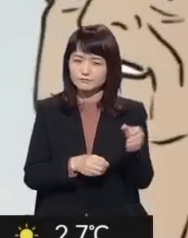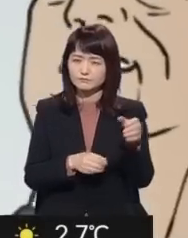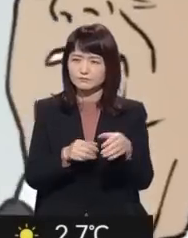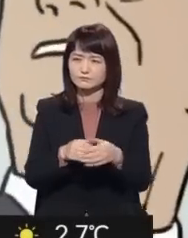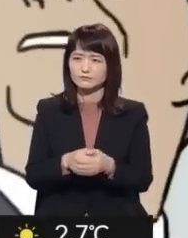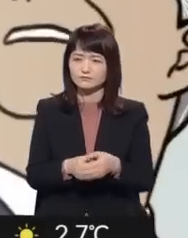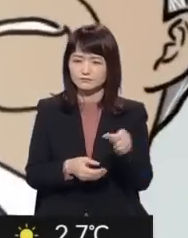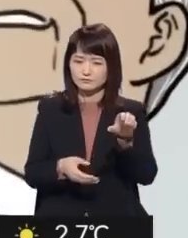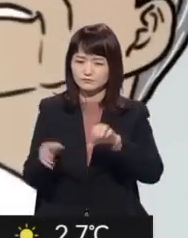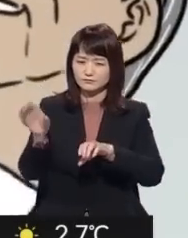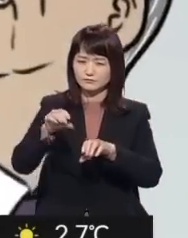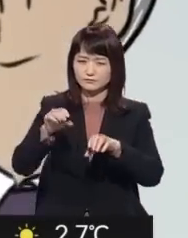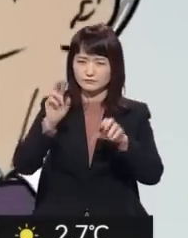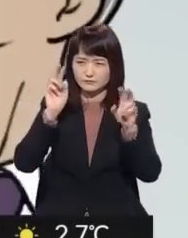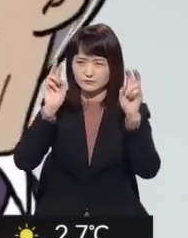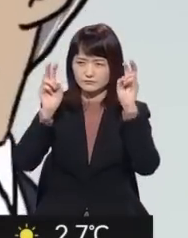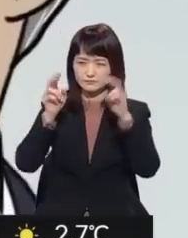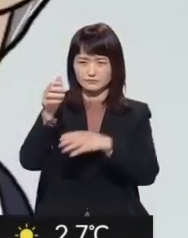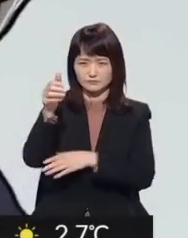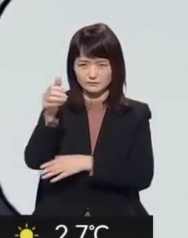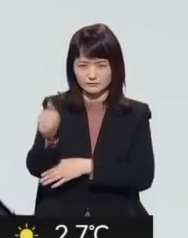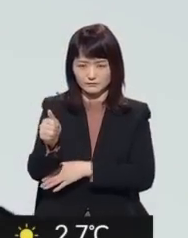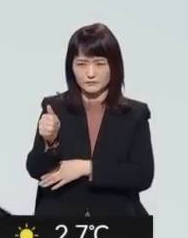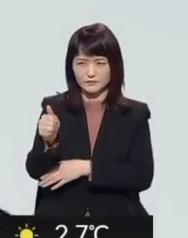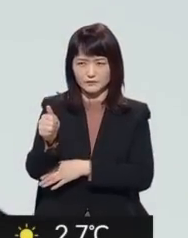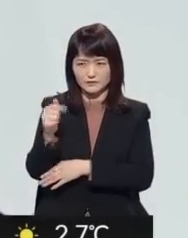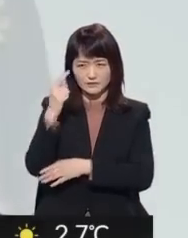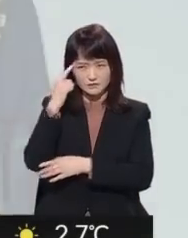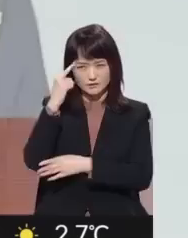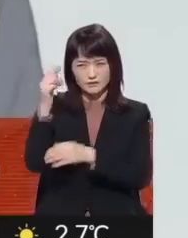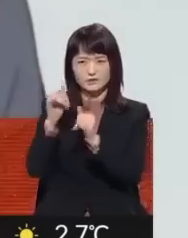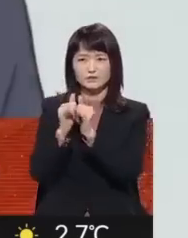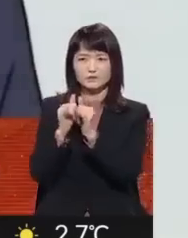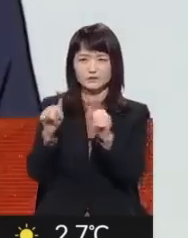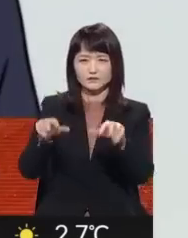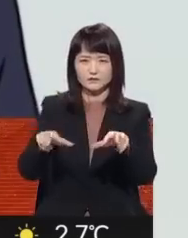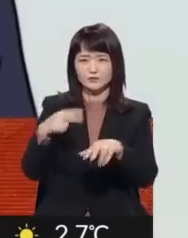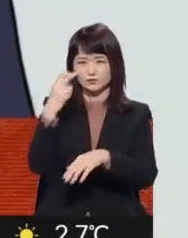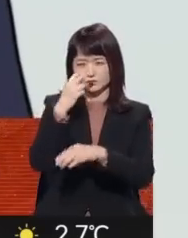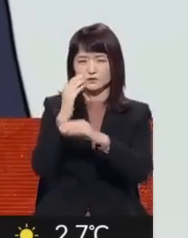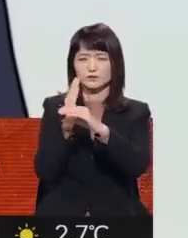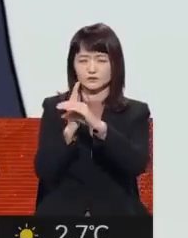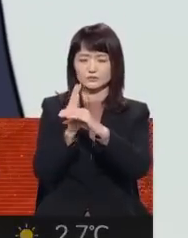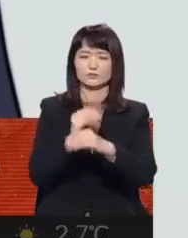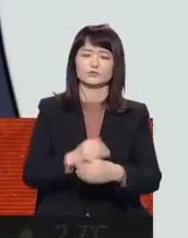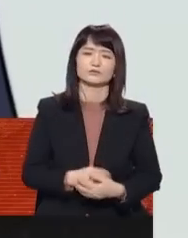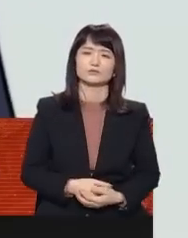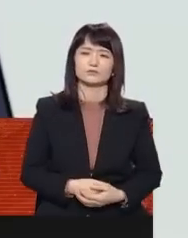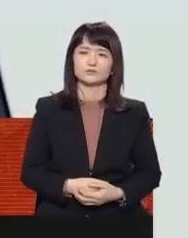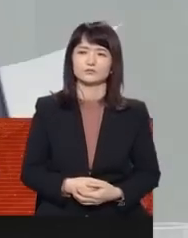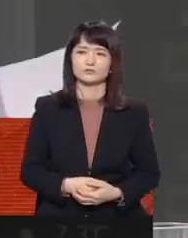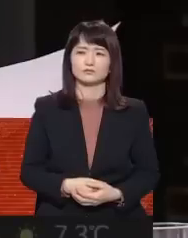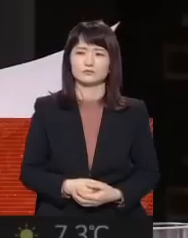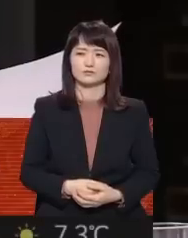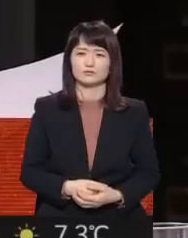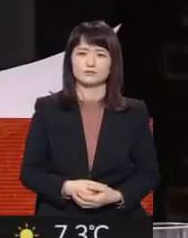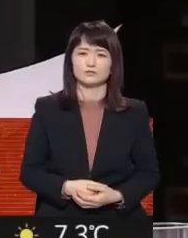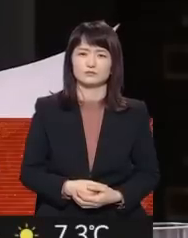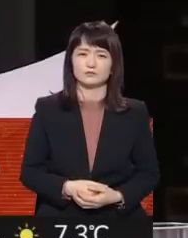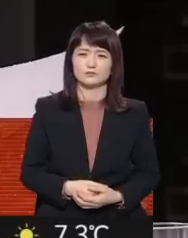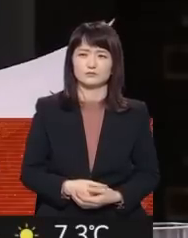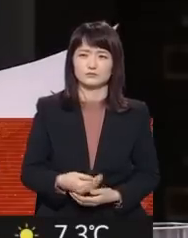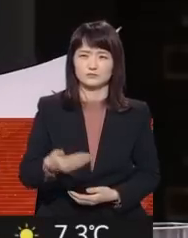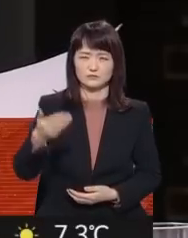창업자라고 하는데 아직 이제 수사가 진행 중이기 때문에 제가요 정도까지만 설명드리도록 하겠습니다 자 뭐 과거의 뭐 당연히